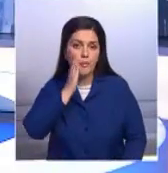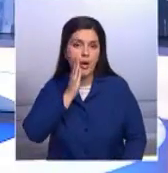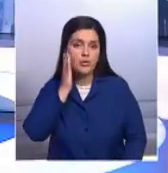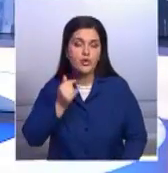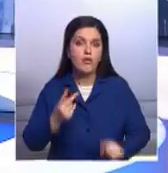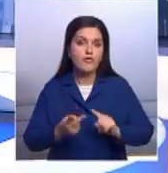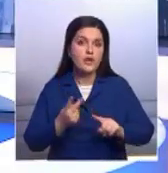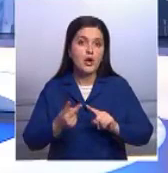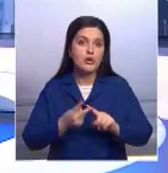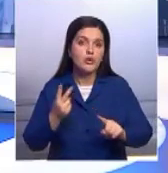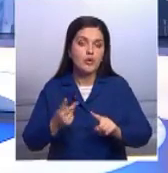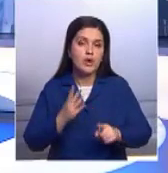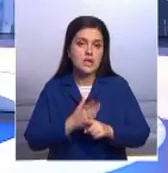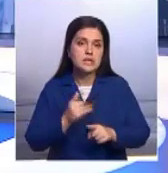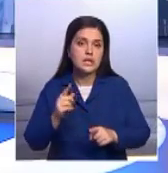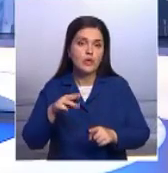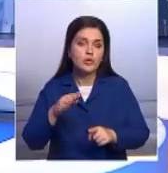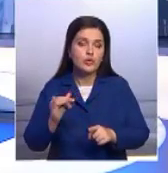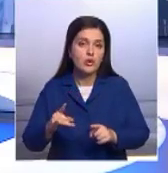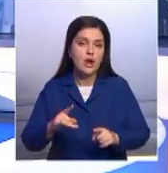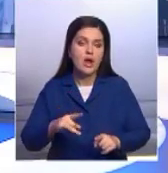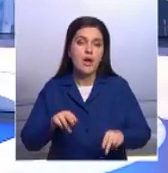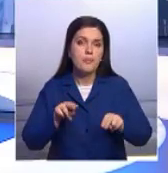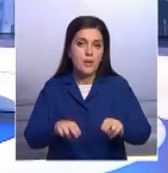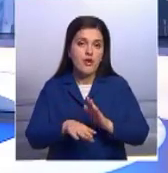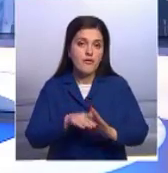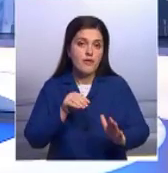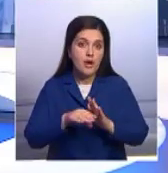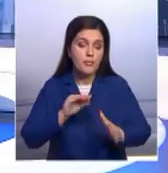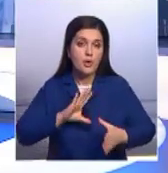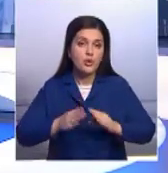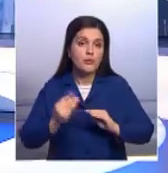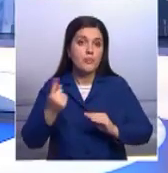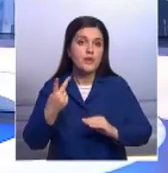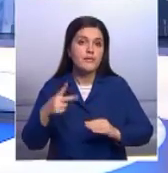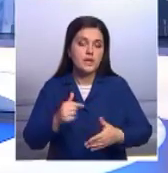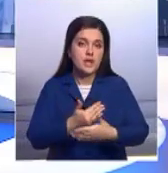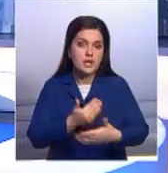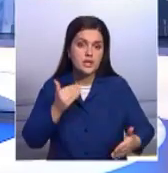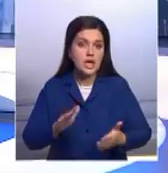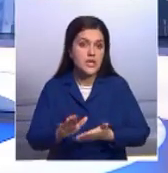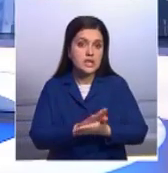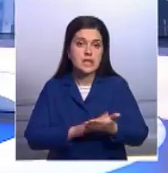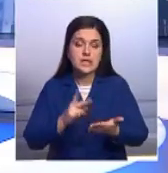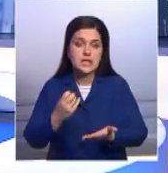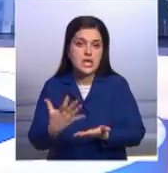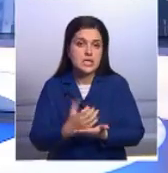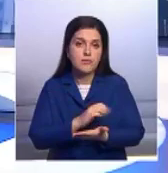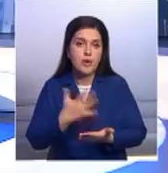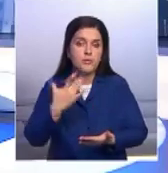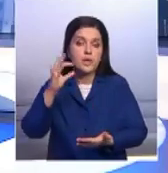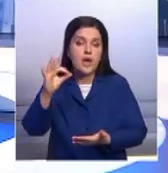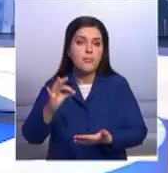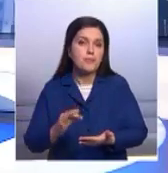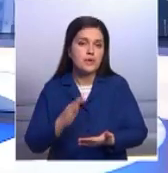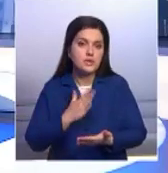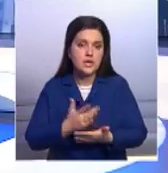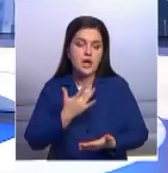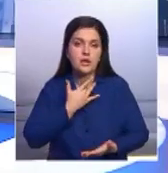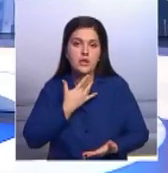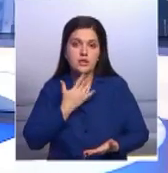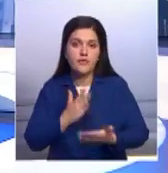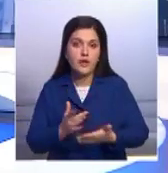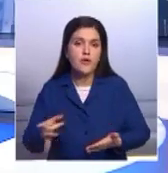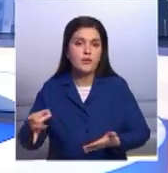проходит второй тур президентских выборов. По итогам первого, прошедшего 2 недели назад, ни один из кандидатов не смог преодолеть